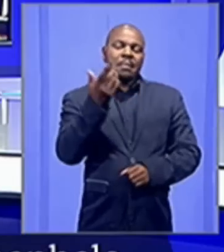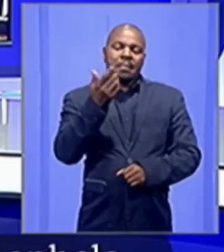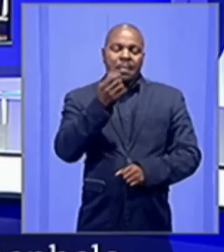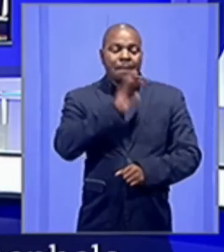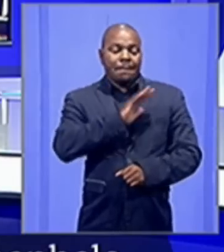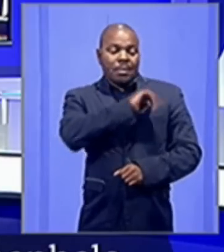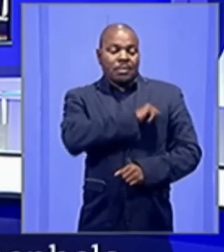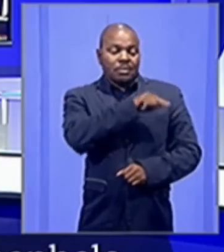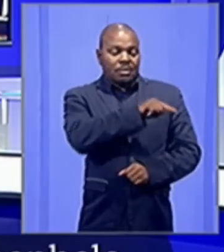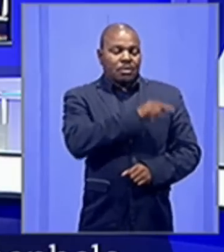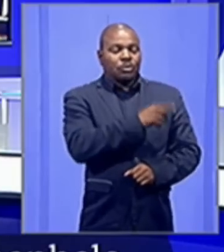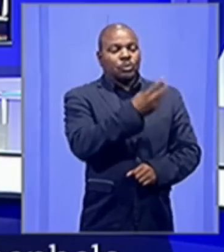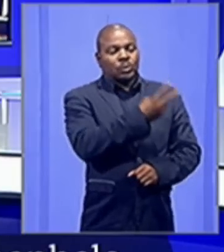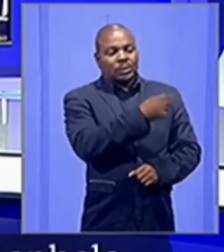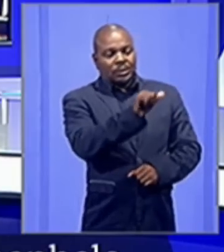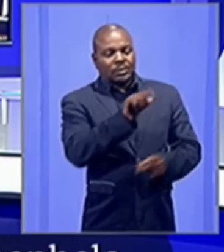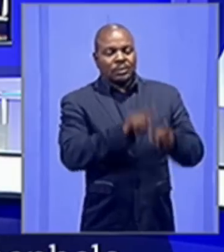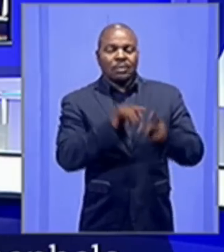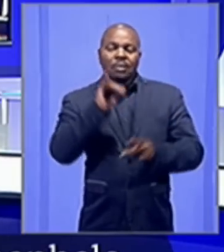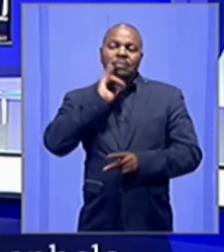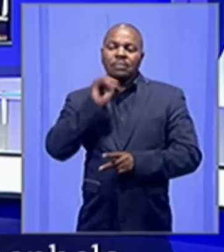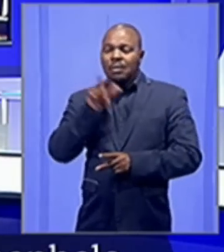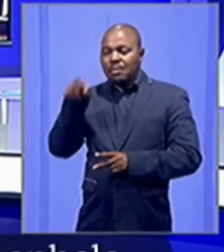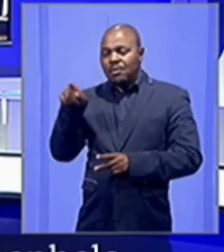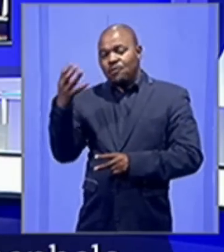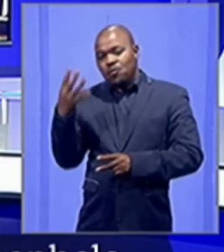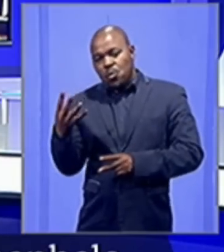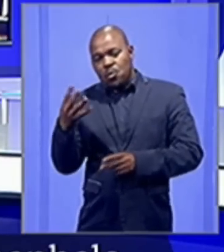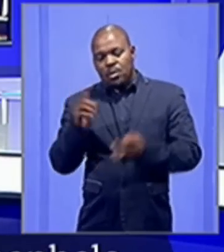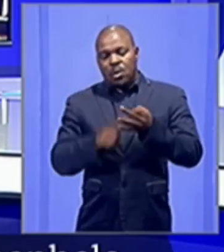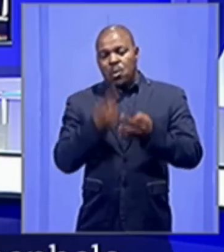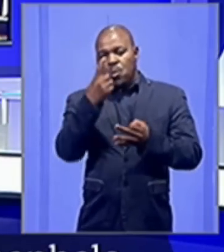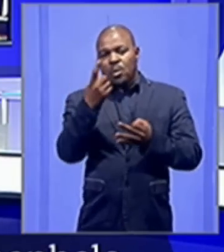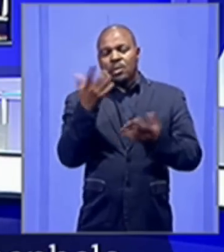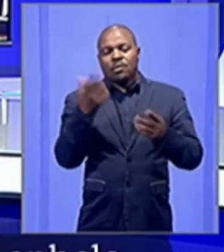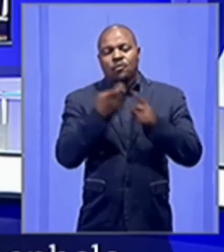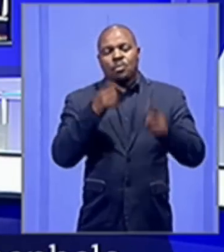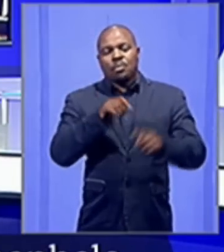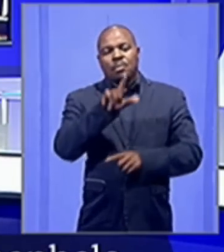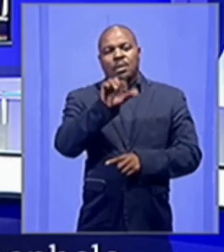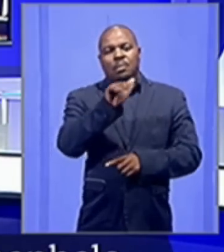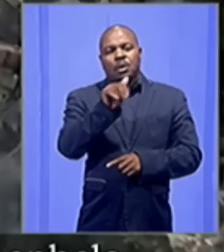a masomepedi tshela, ma-Israele a mane le o tee wa Lebanon.